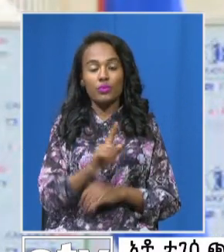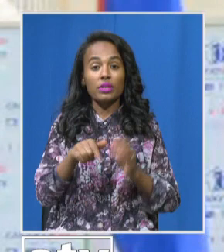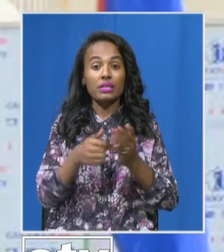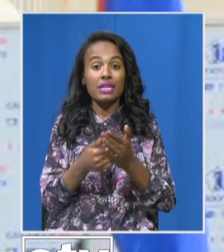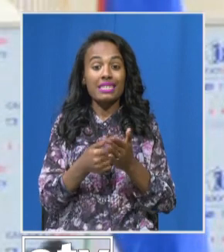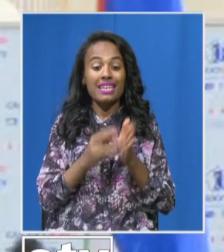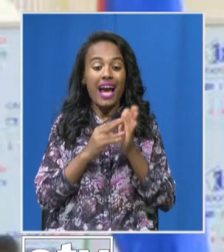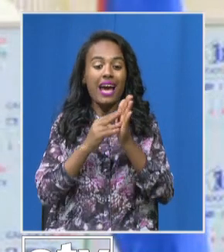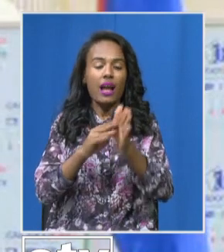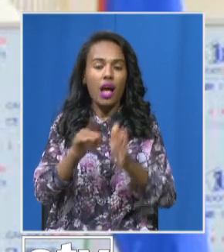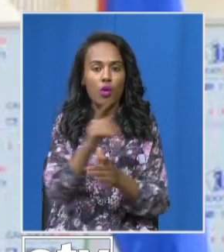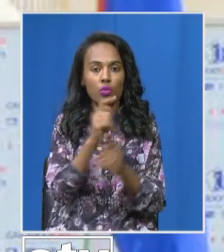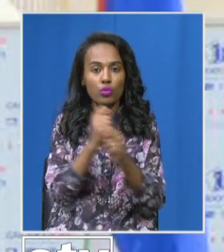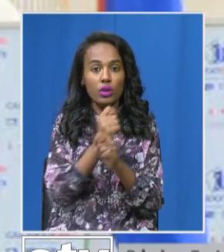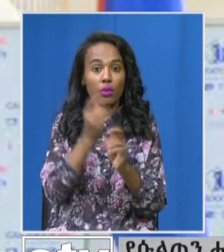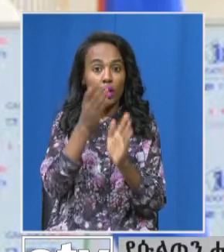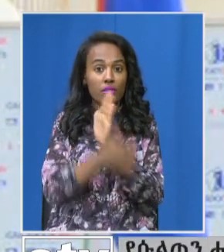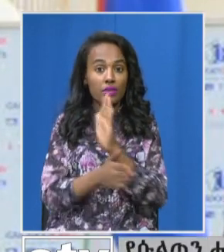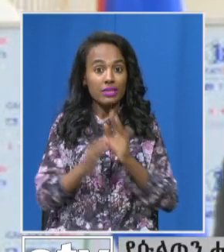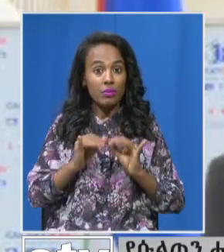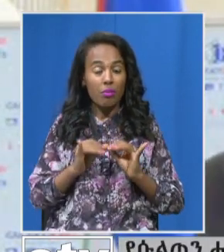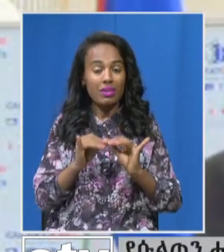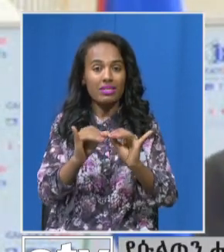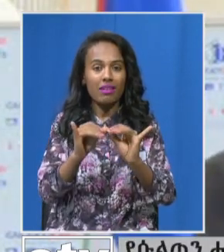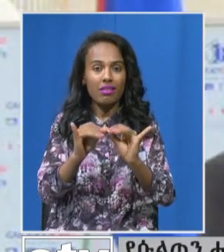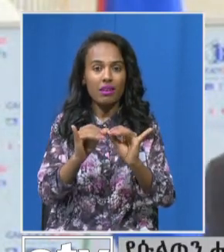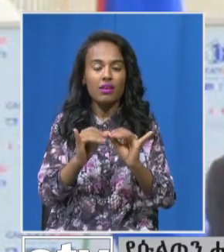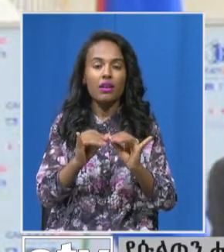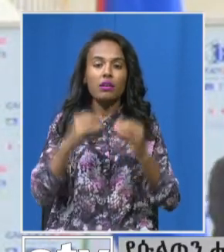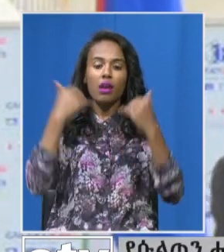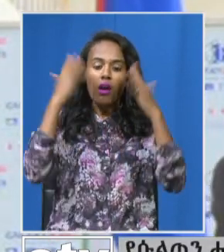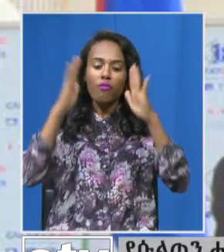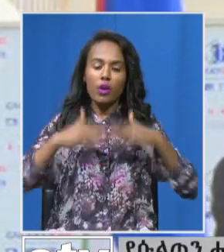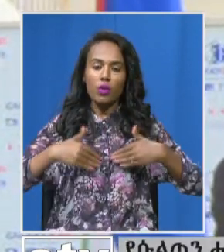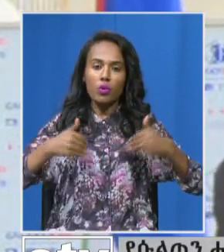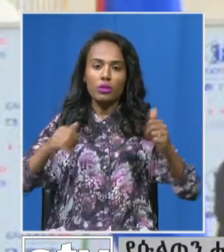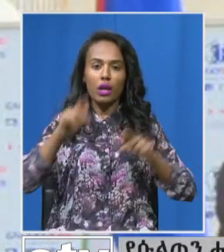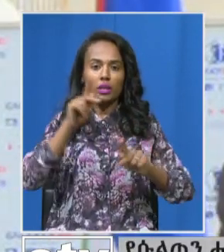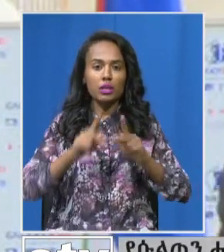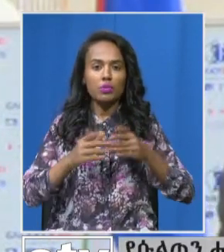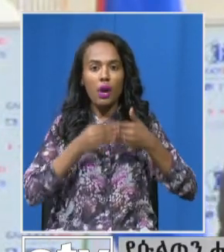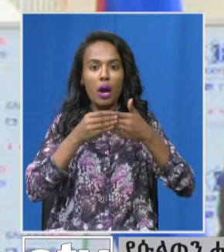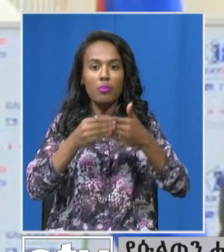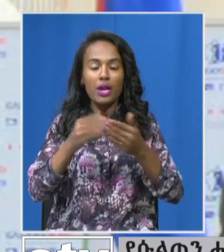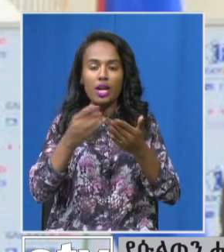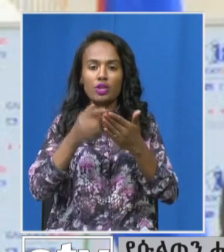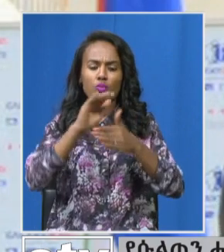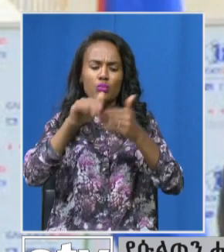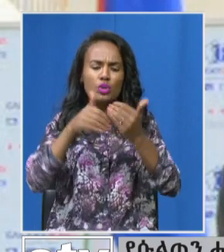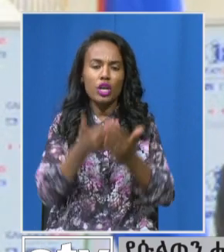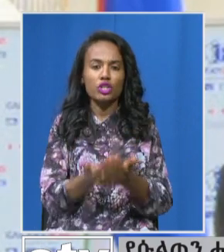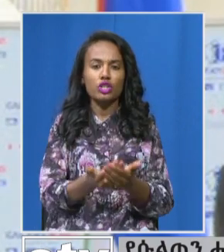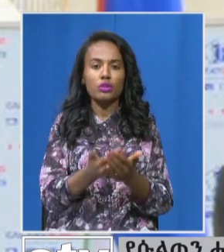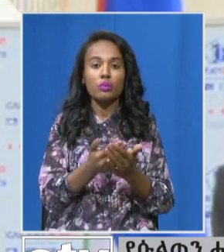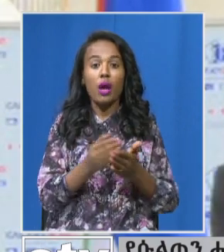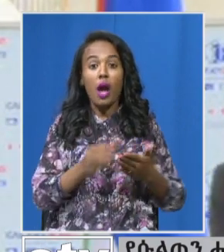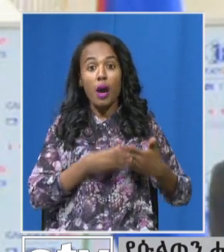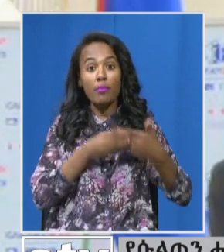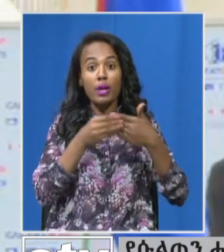ስለዚህ አርአያ የሆነውን ተግባር ለመፈጸምና ለማስቀጠል የአፋር ወጣቶች፣ የአፋር ህዝብ፣ የአፋር አመራር እንዲሁም ሁላችን ክልል